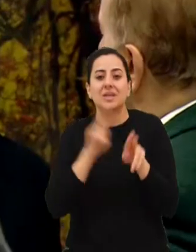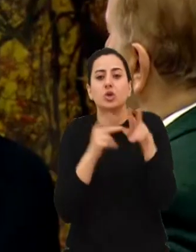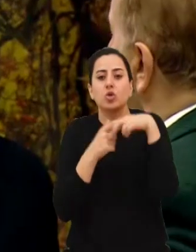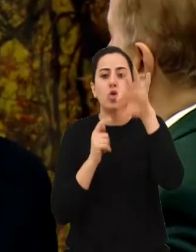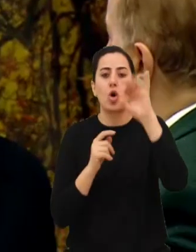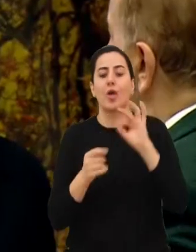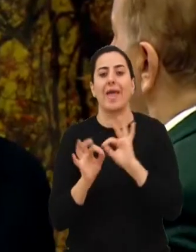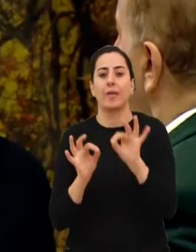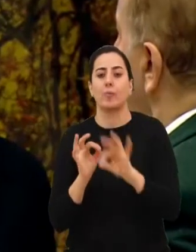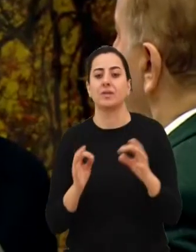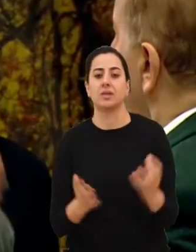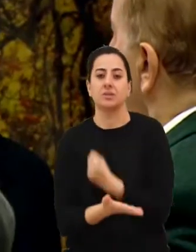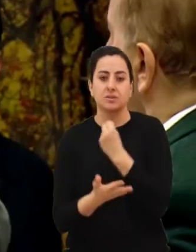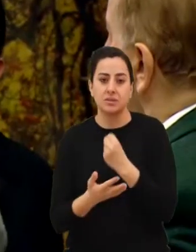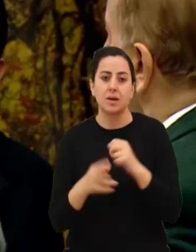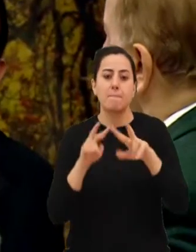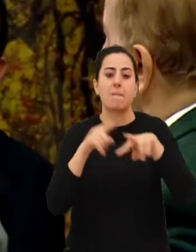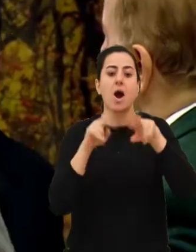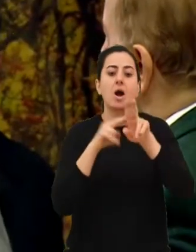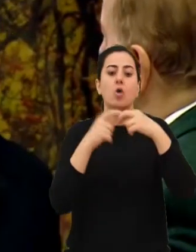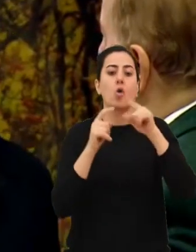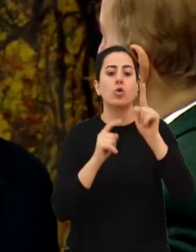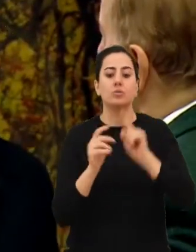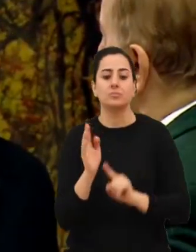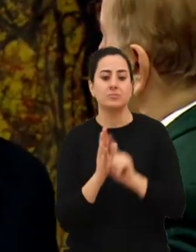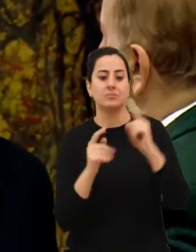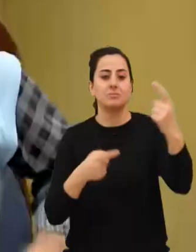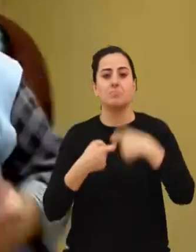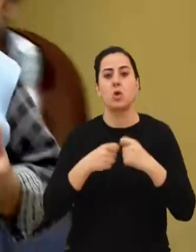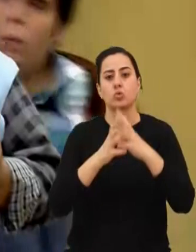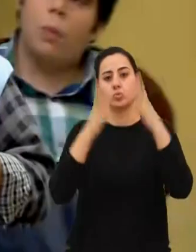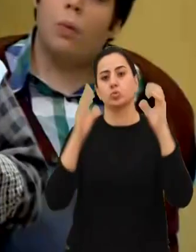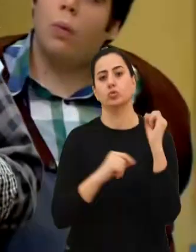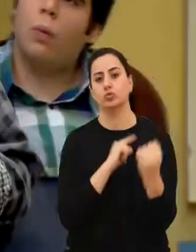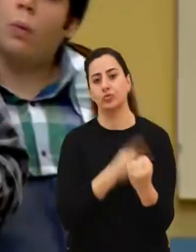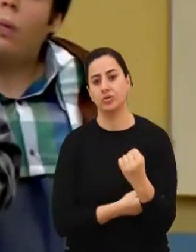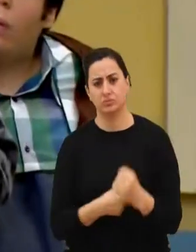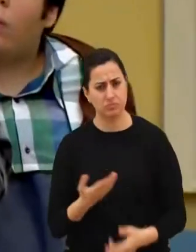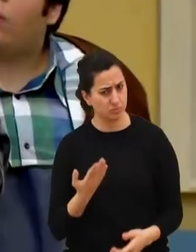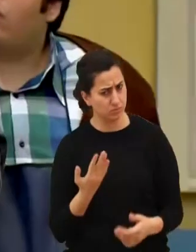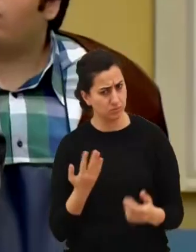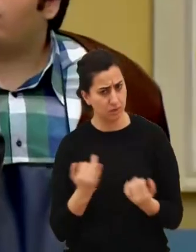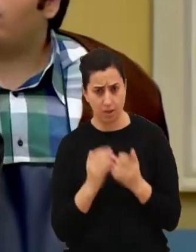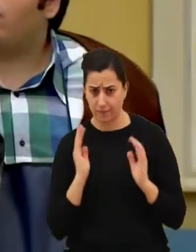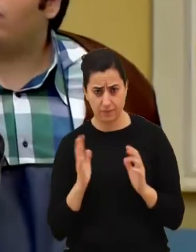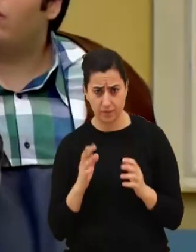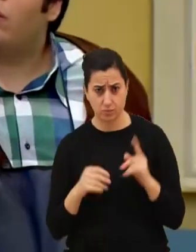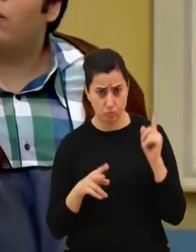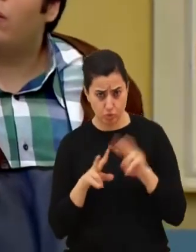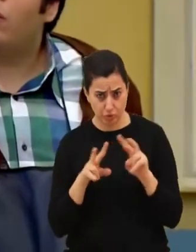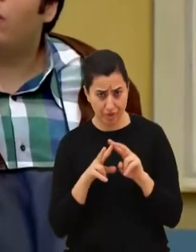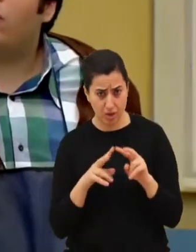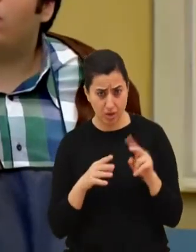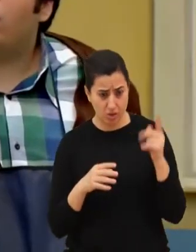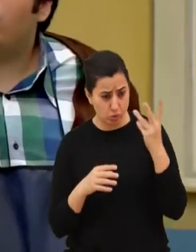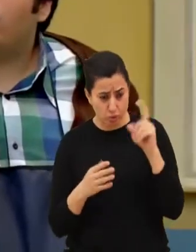gereken karşılığı bulacaktır ki makro ekonominin yapı taşlarını güçlendirsin. Abo, vallahi kardeşim ben inandım. Eğer Mustafa